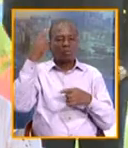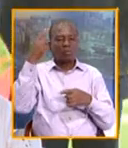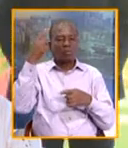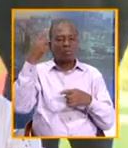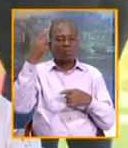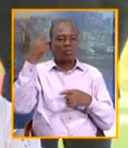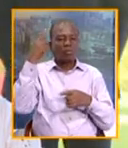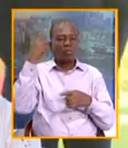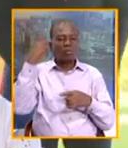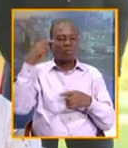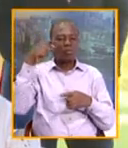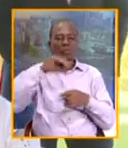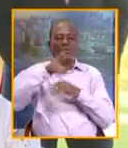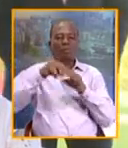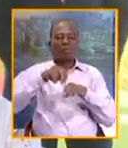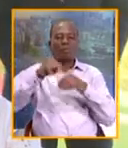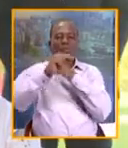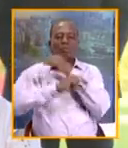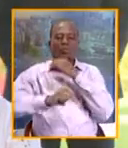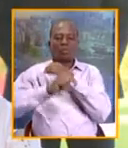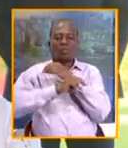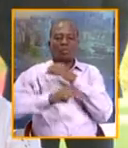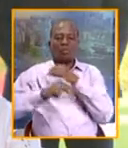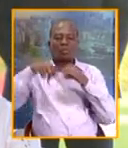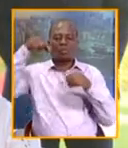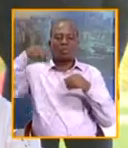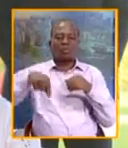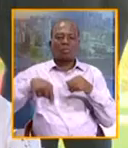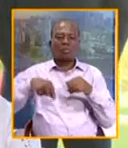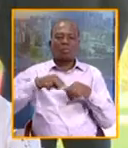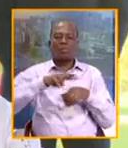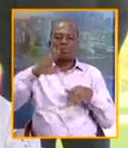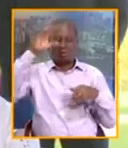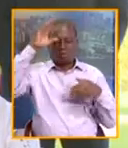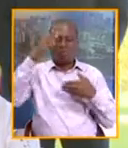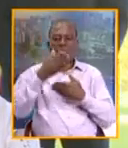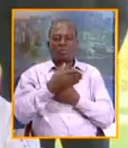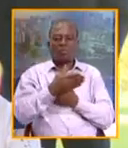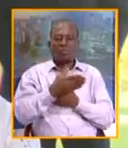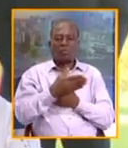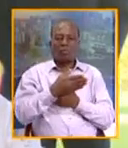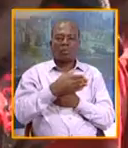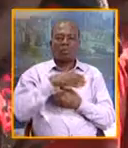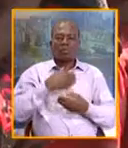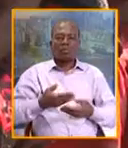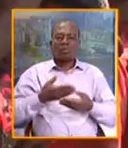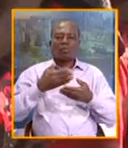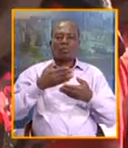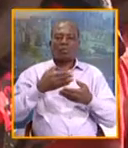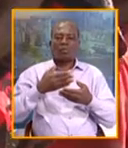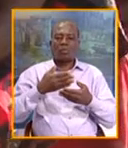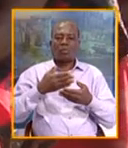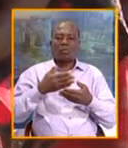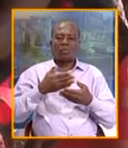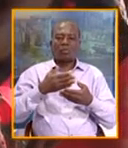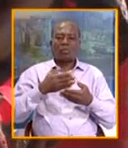toute la nation d'ailleurs que votre fils que vous avez élevé à